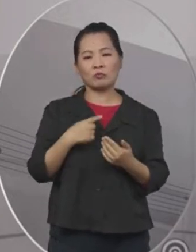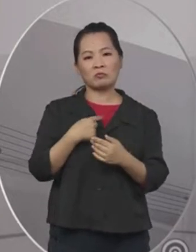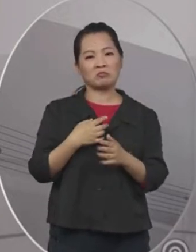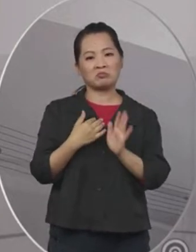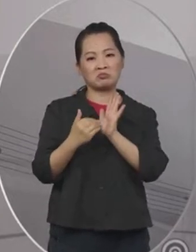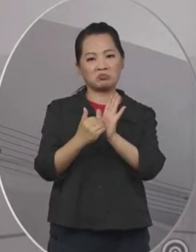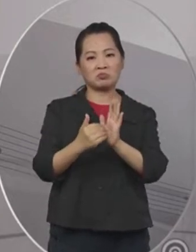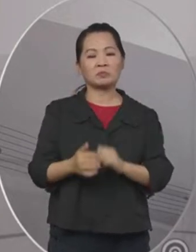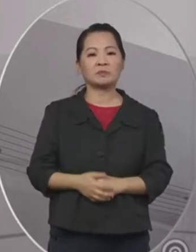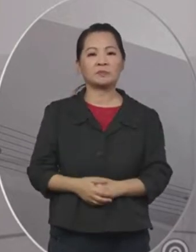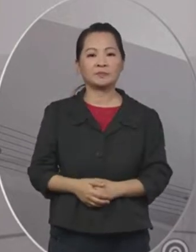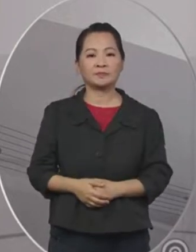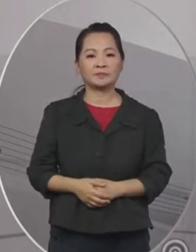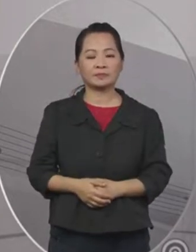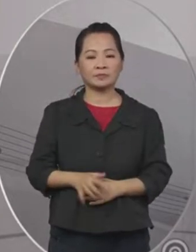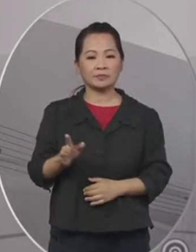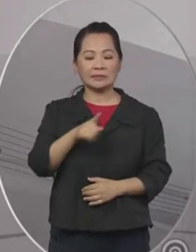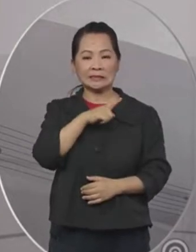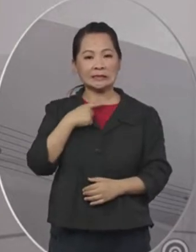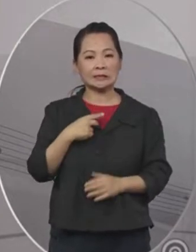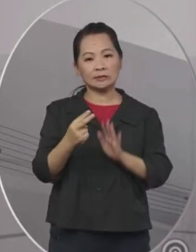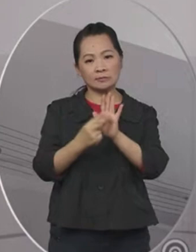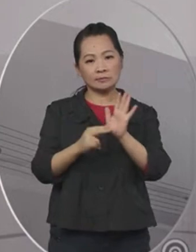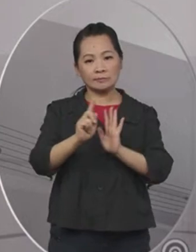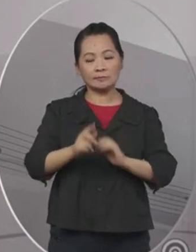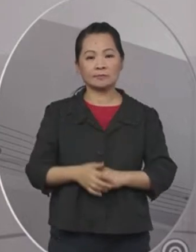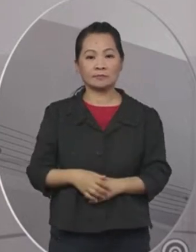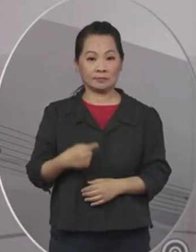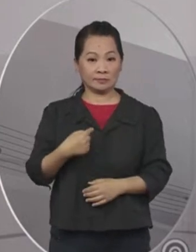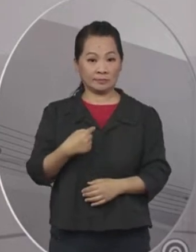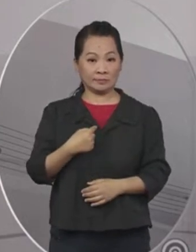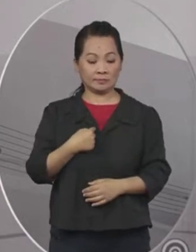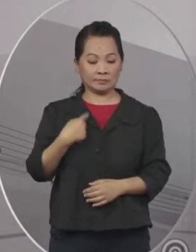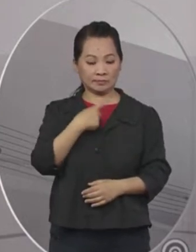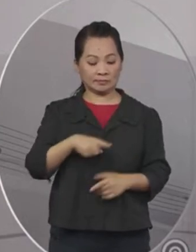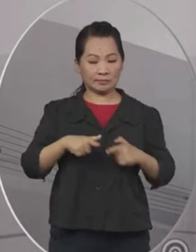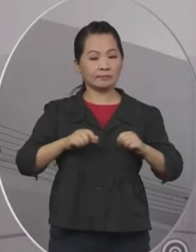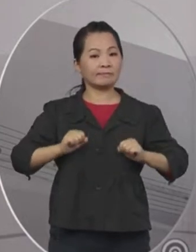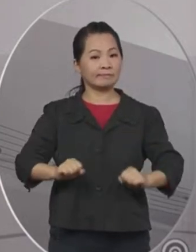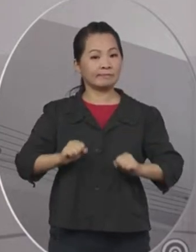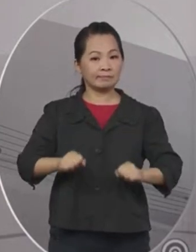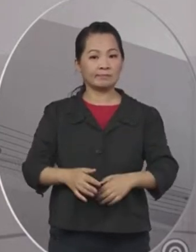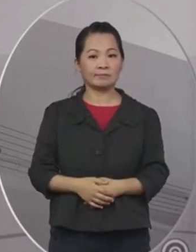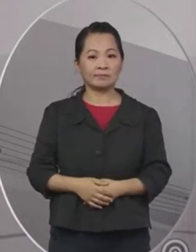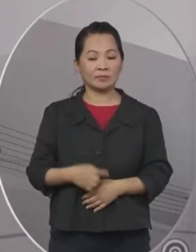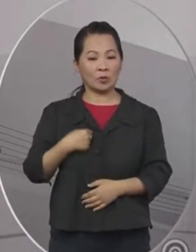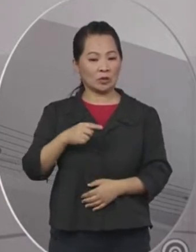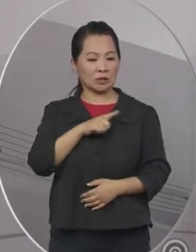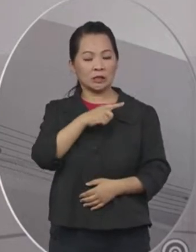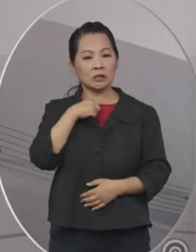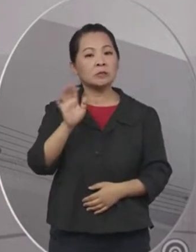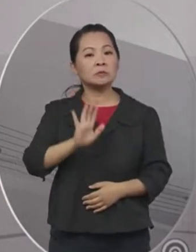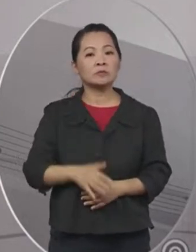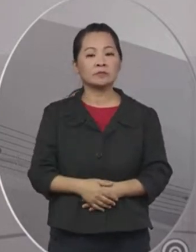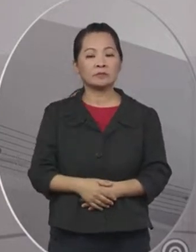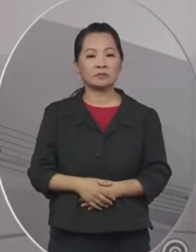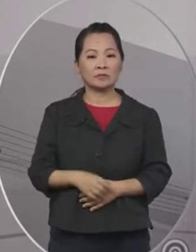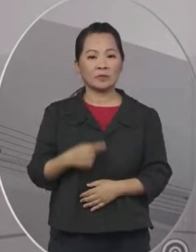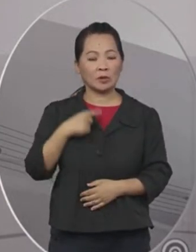第二部分是关于不自杀声明的部分，本人身心健康，绝不自杀，绝不